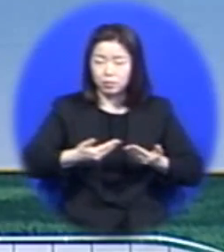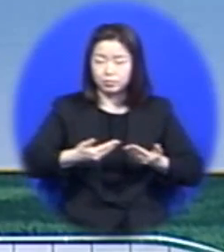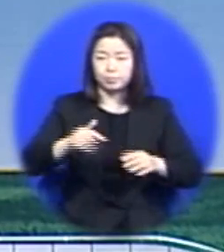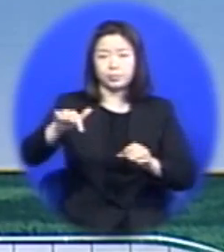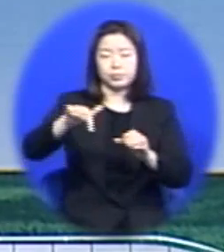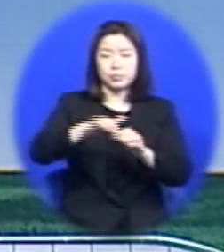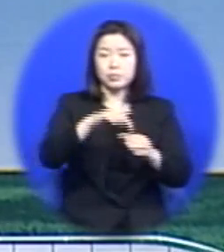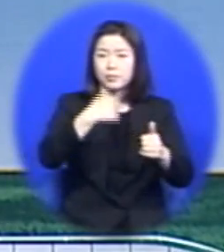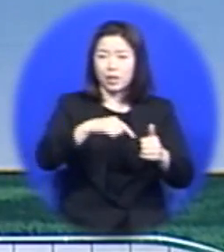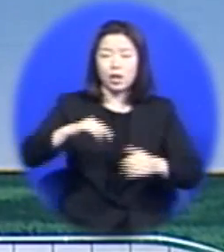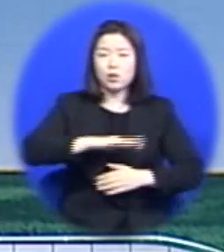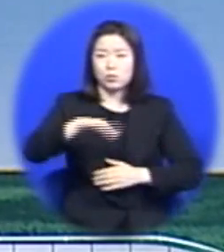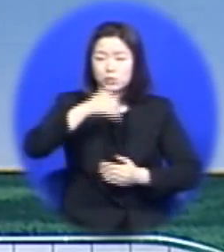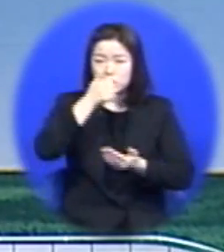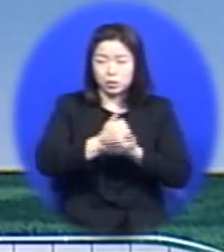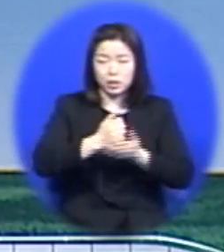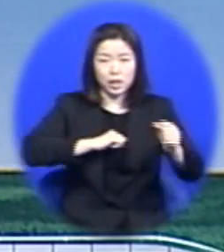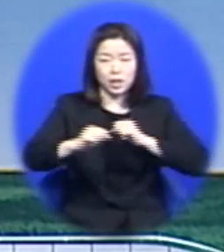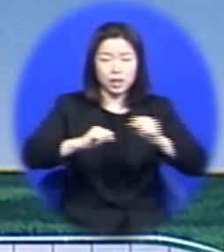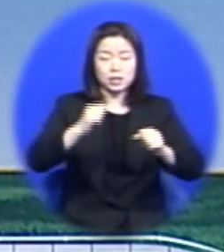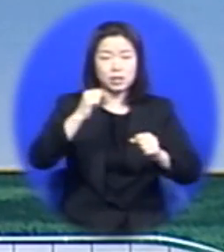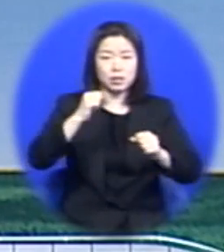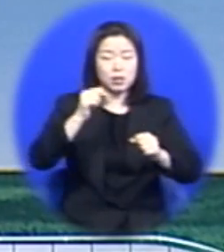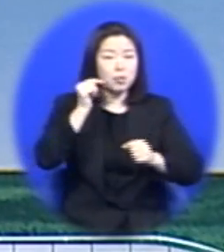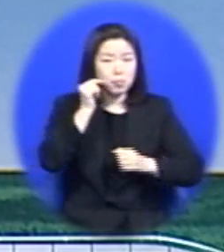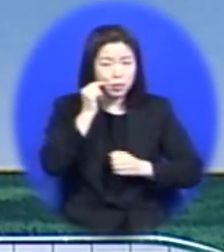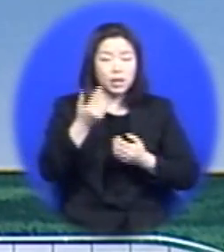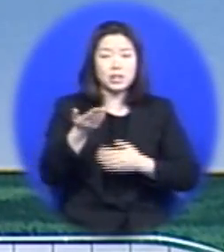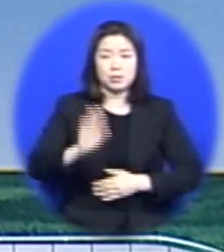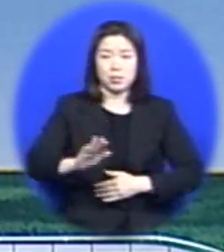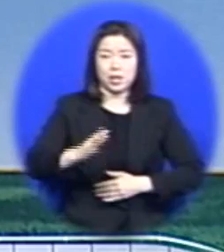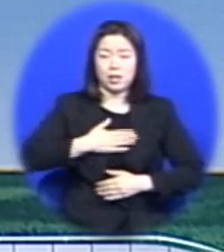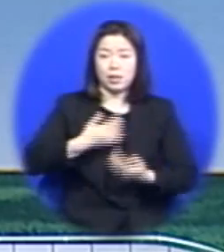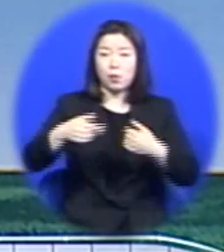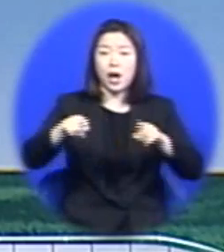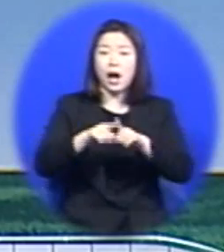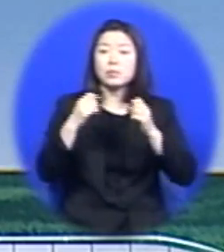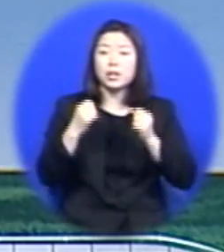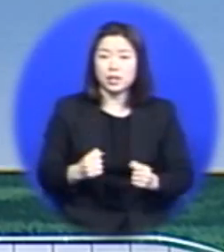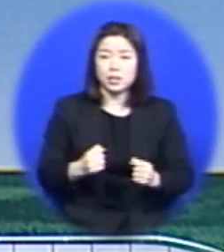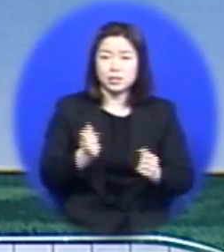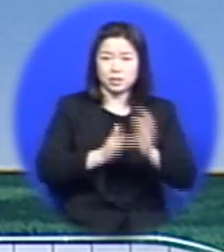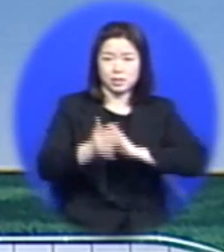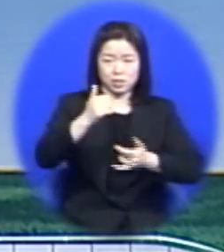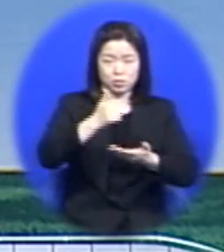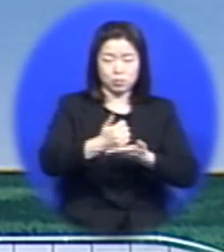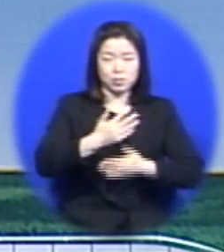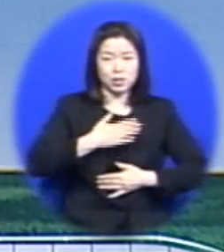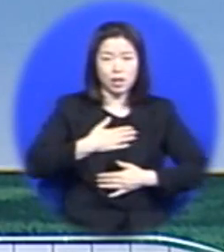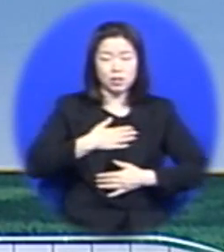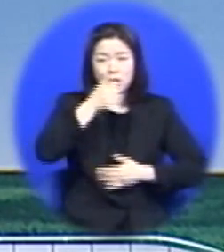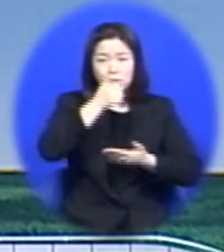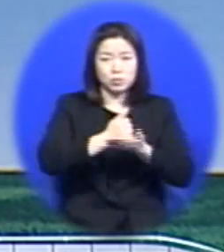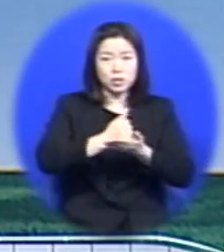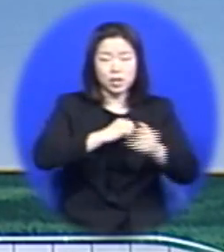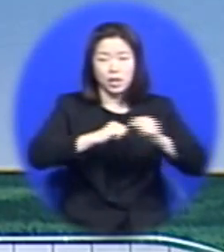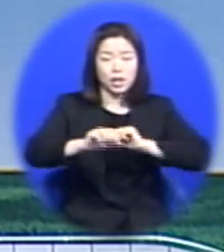교리는 우리를 죄짓지 않게 만들지 못하지만 나와 함께 계시는 예수님은 나를 죄짓지 않게